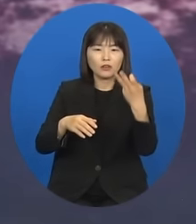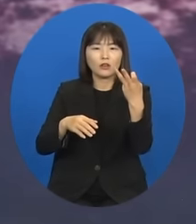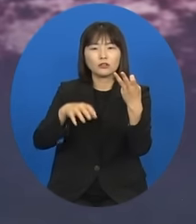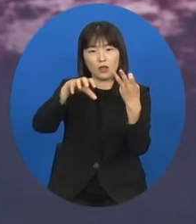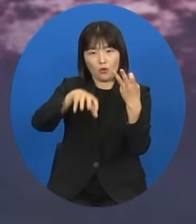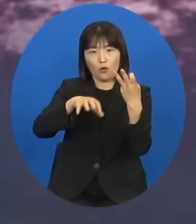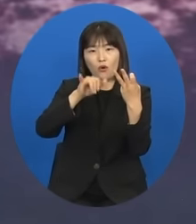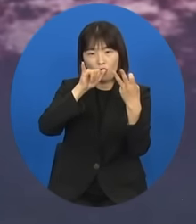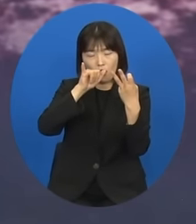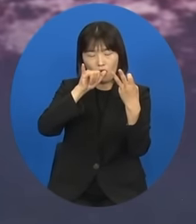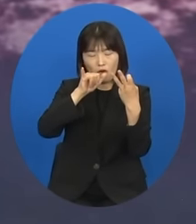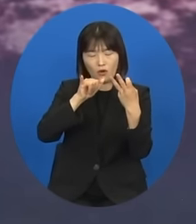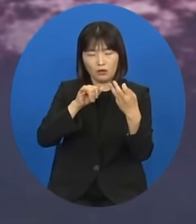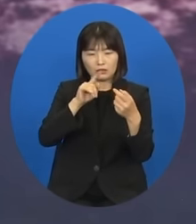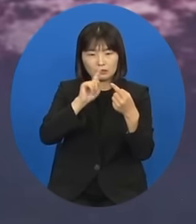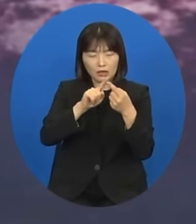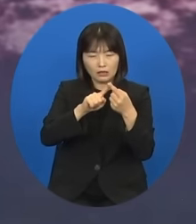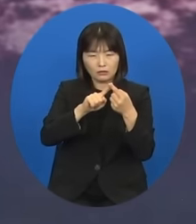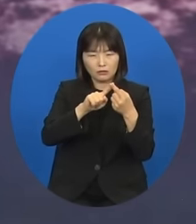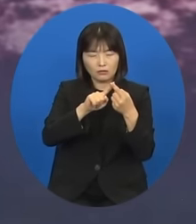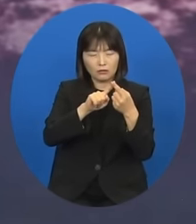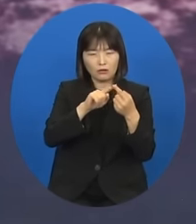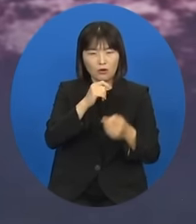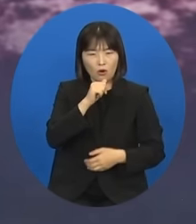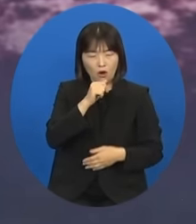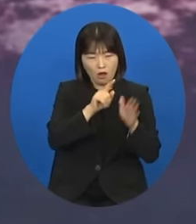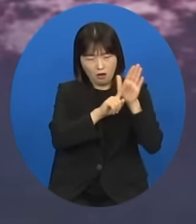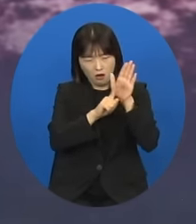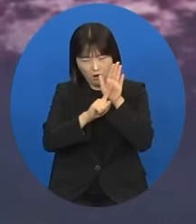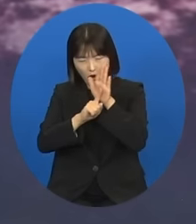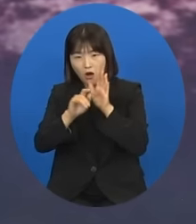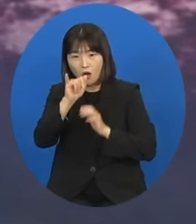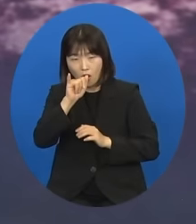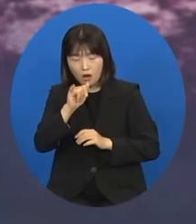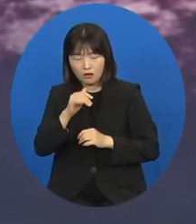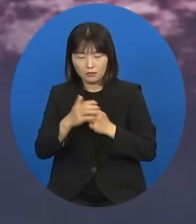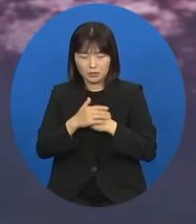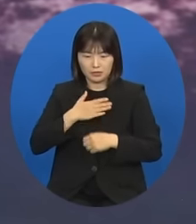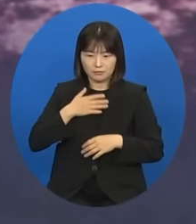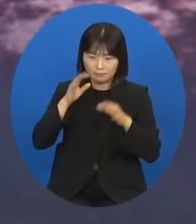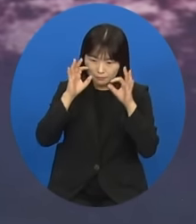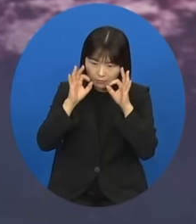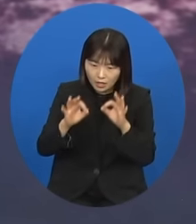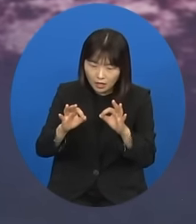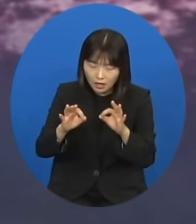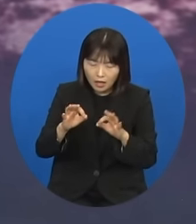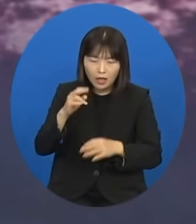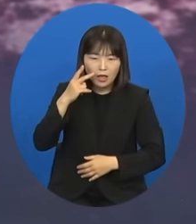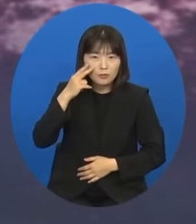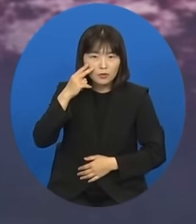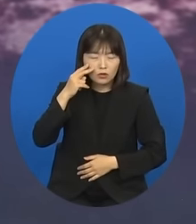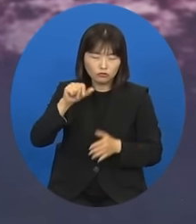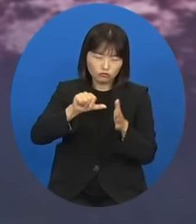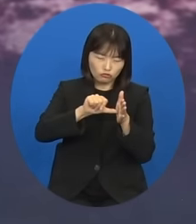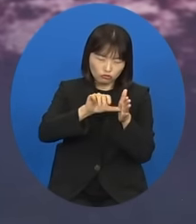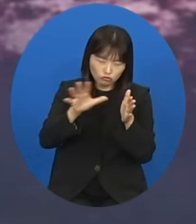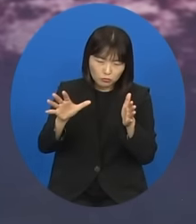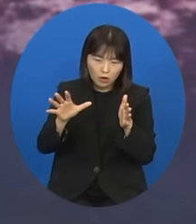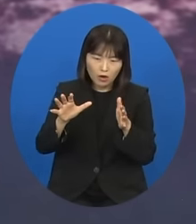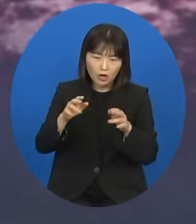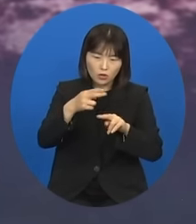그러면서 그 리스를 쫙 소개해 놨어요 그러면서 제가 딱 봤더니 어 한 미국의 그 유명한 미식가의 요리가